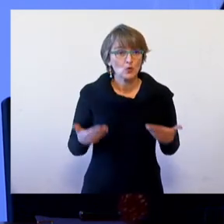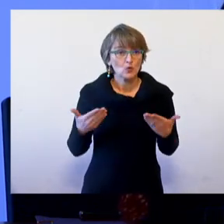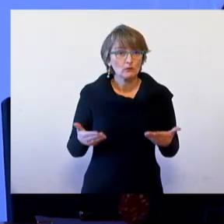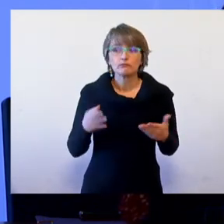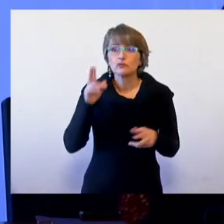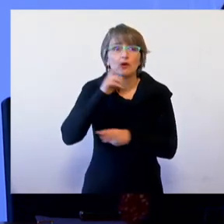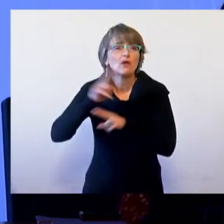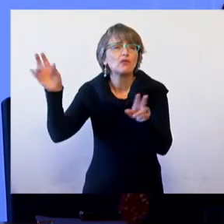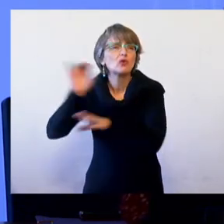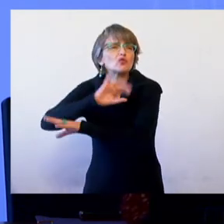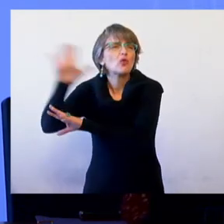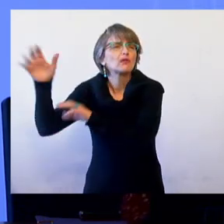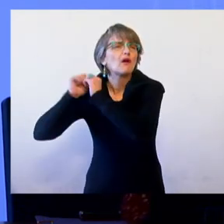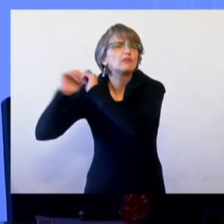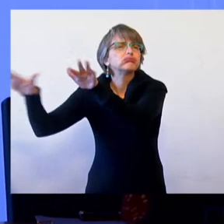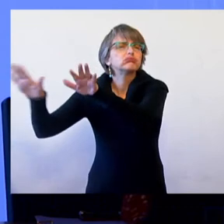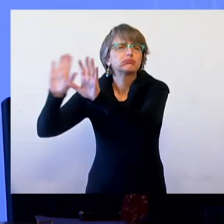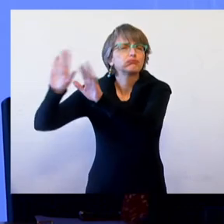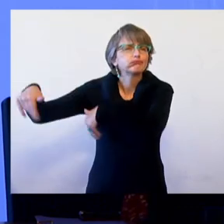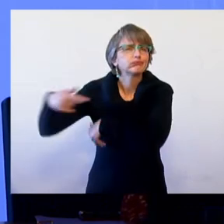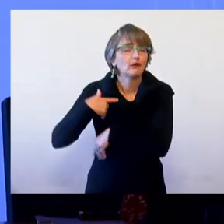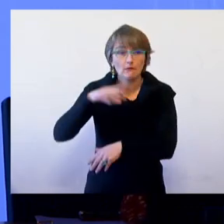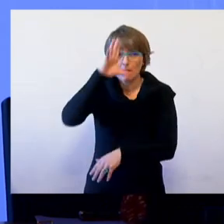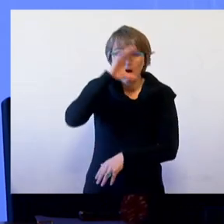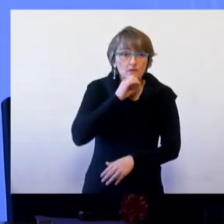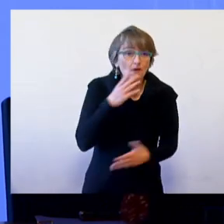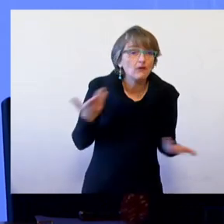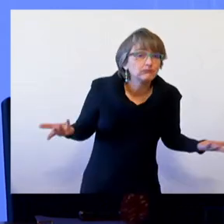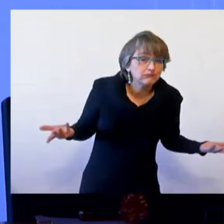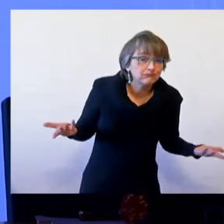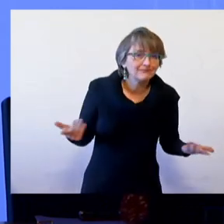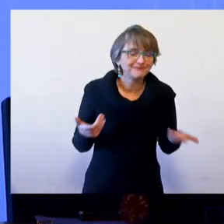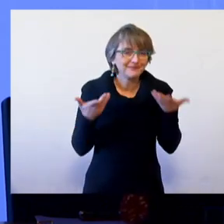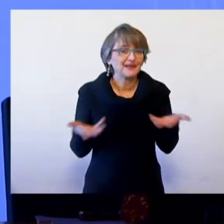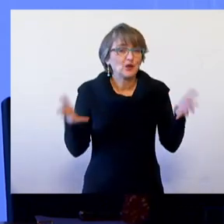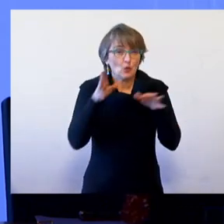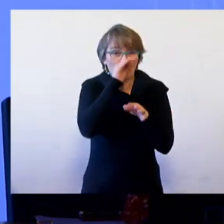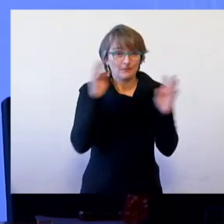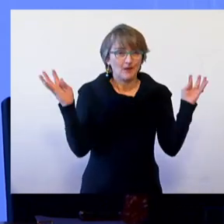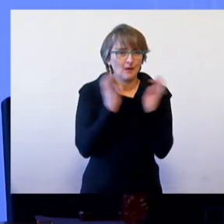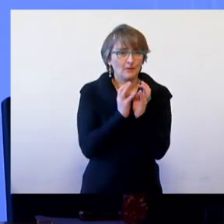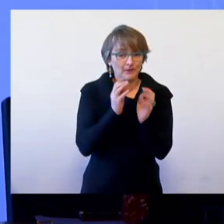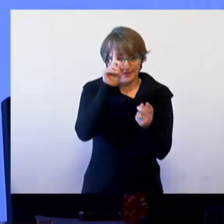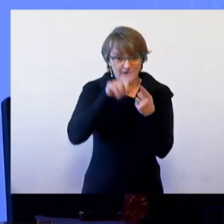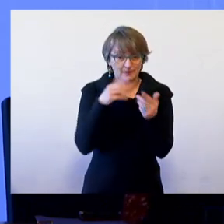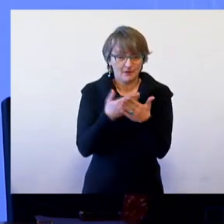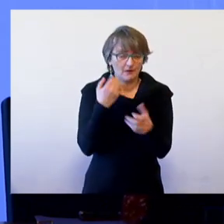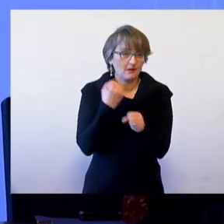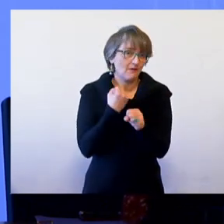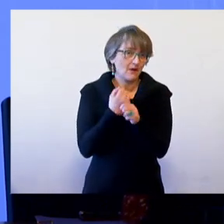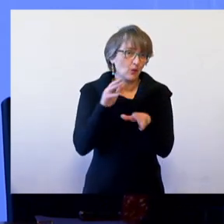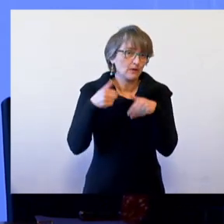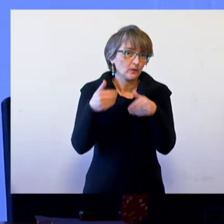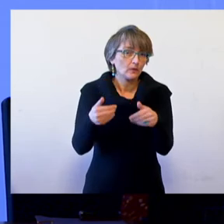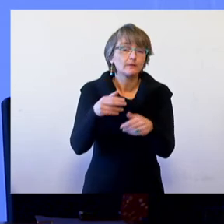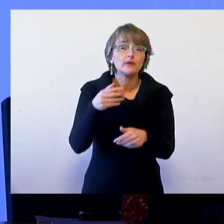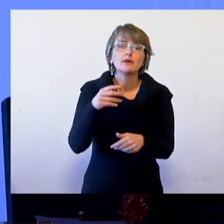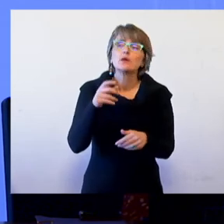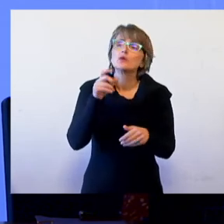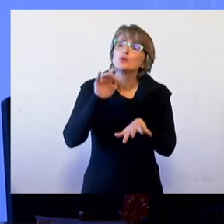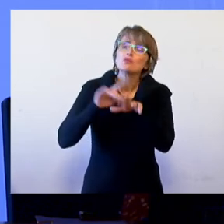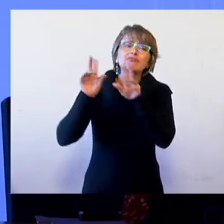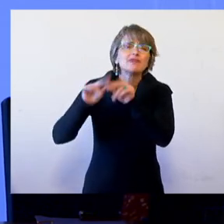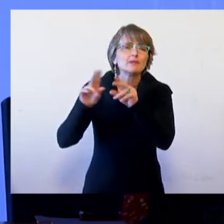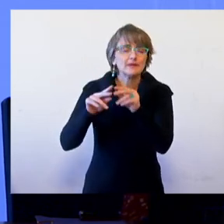du journal d'ailleurs. C'est par pur hasard pour pouvoir continuer à travailler dessus. Les contraintes d'aménagement vous ont été